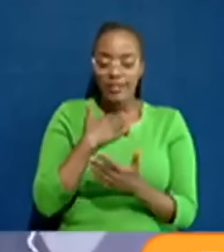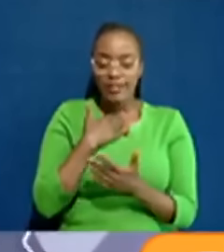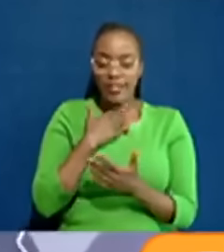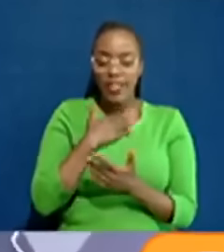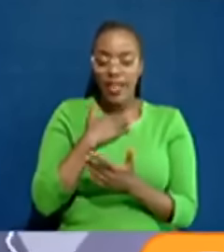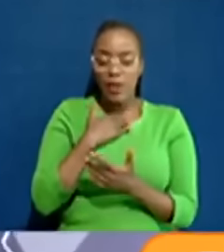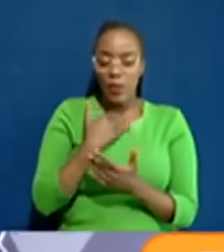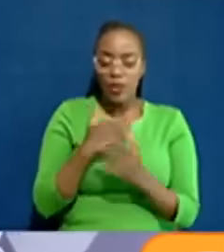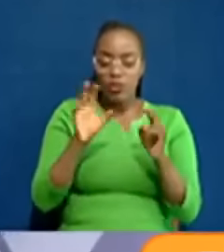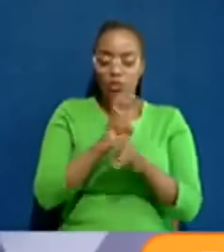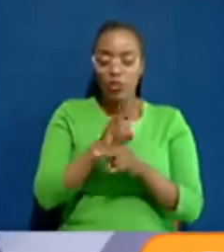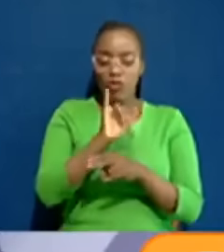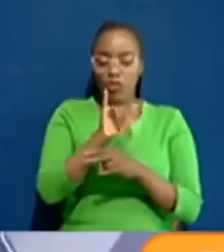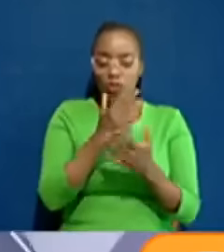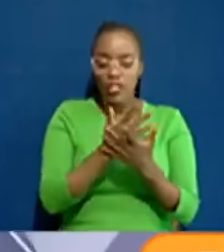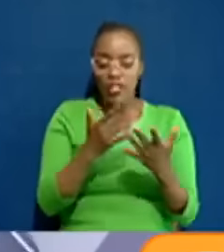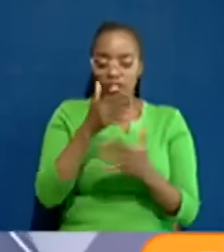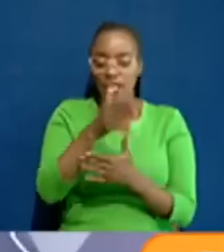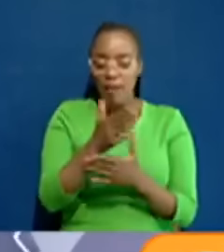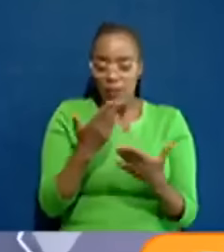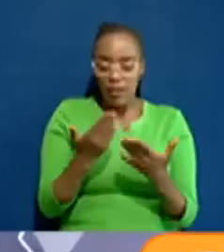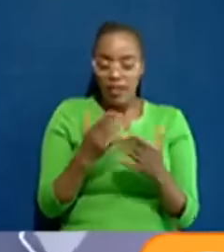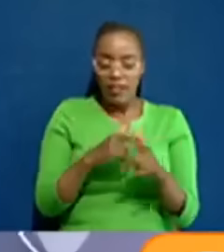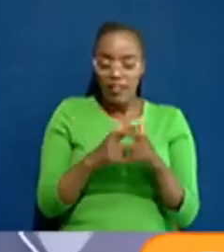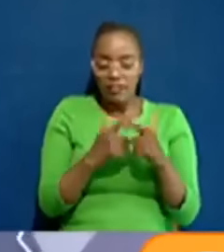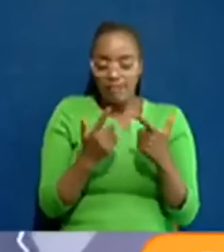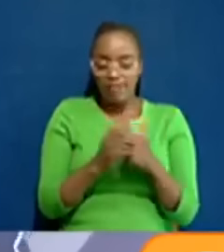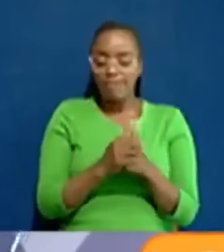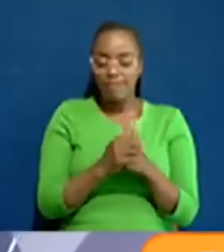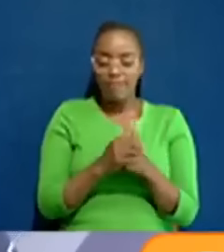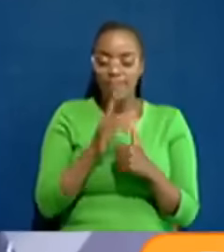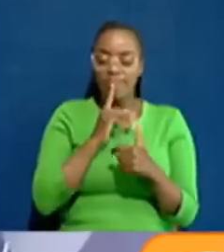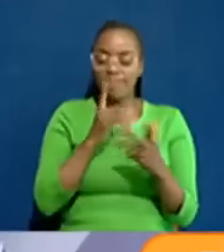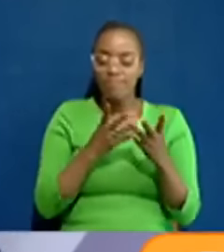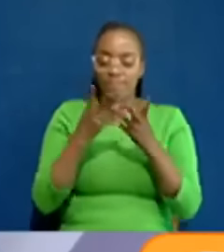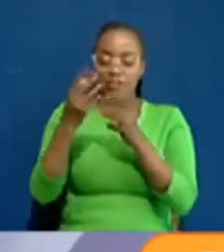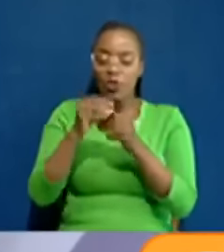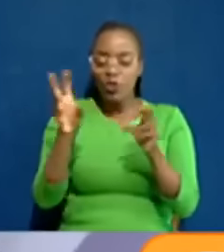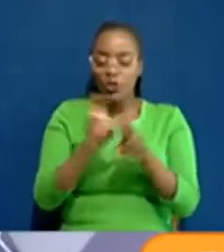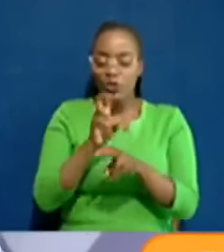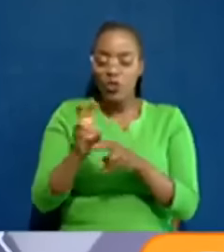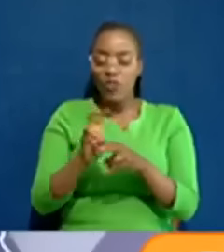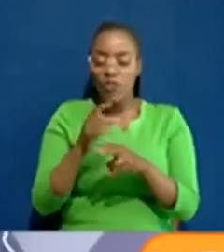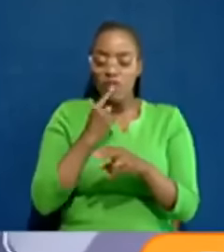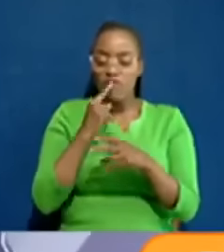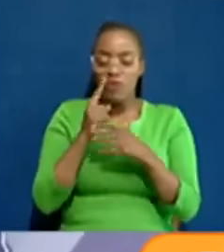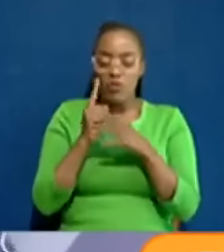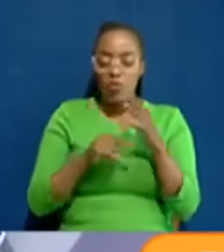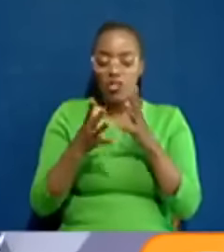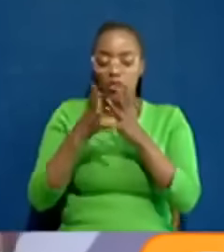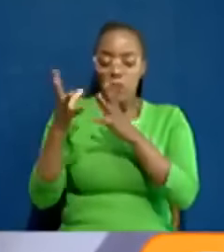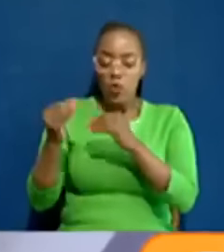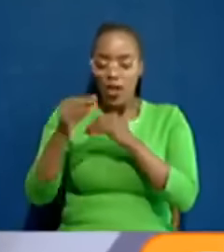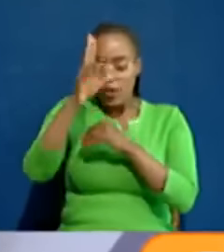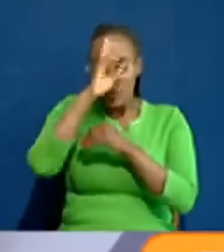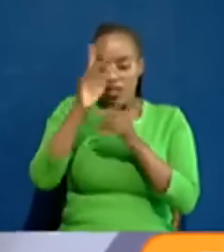wanataka kutafuta vitu hapa. Nikauliza ni vitu gani mnatafuta? Simuende mtafute. Nikawaambia waende wakatafute. Lakini walikuwa